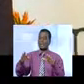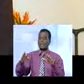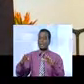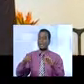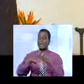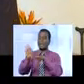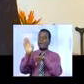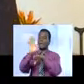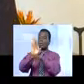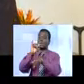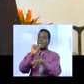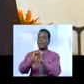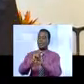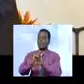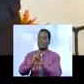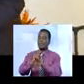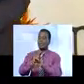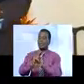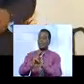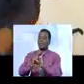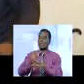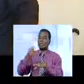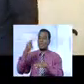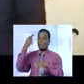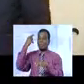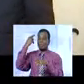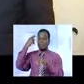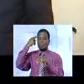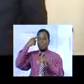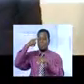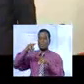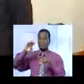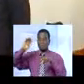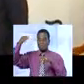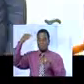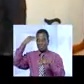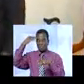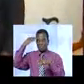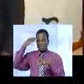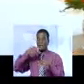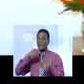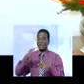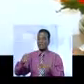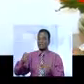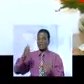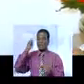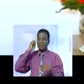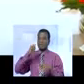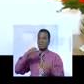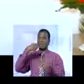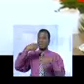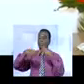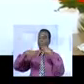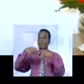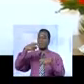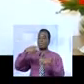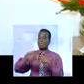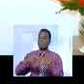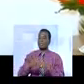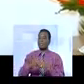en Côte d'Ivoire. Mais pour le ministre camerounais, il a surtout été question